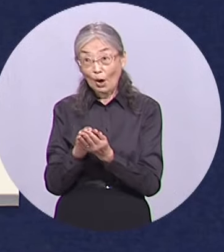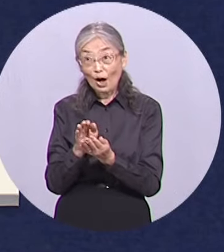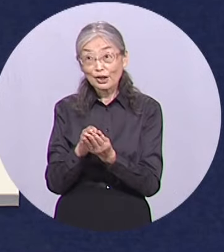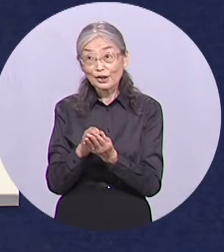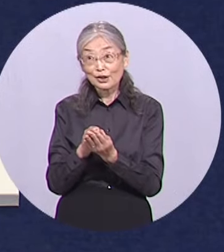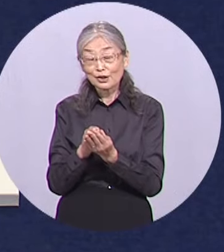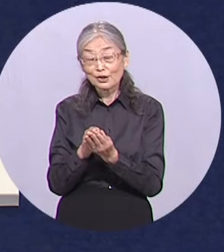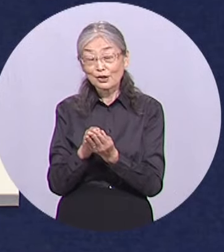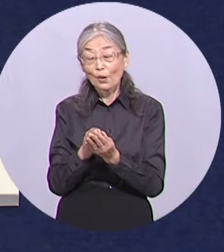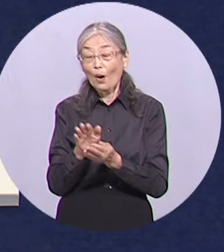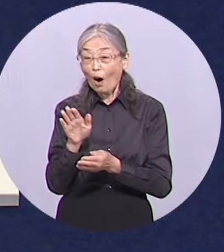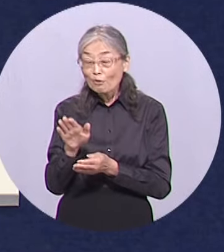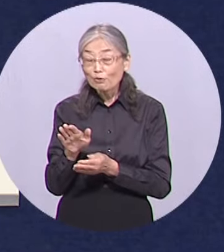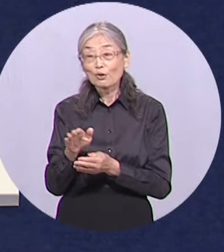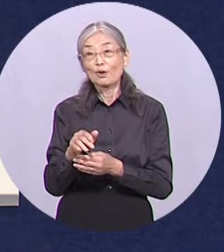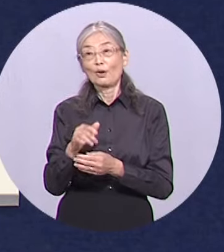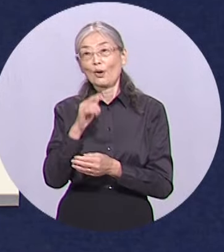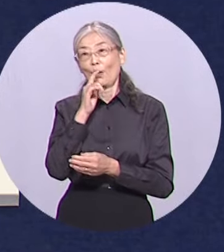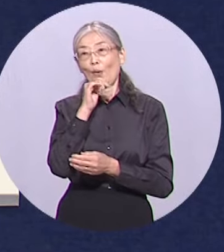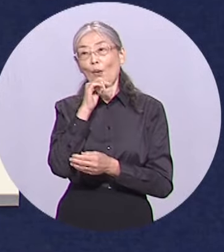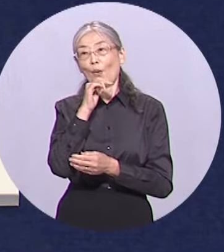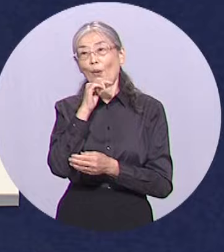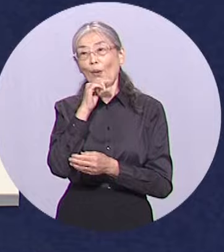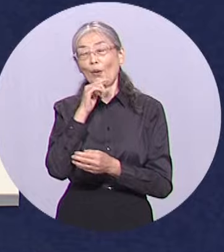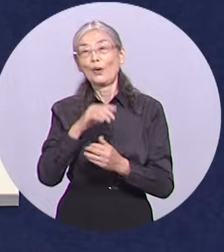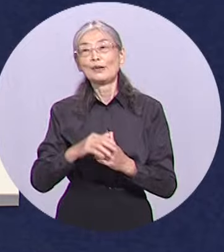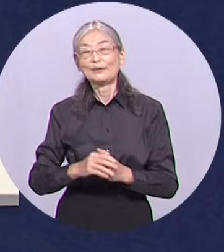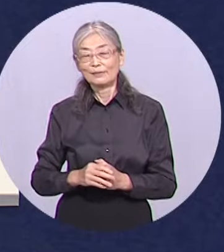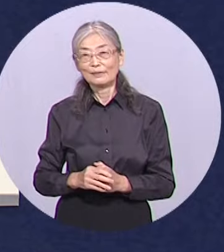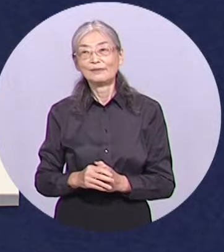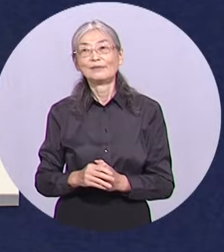高いですね。 刀とかもあるじゃん、 かっこいい。 すごっ、